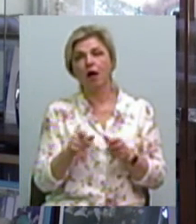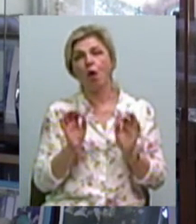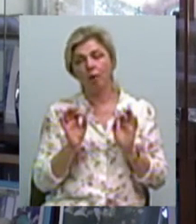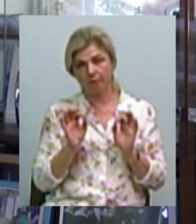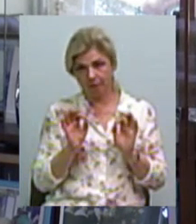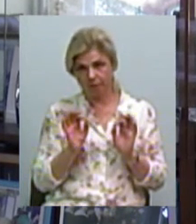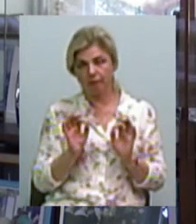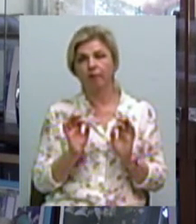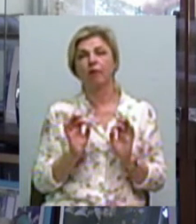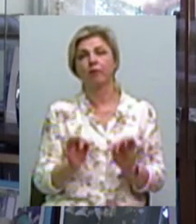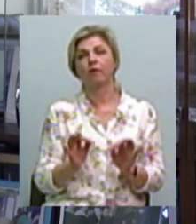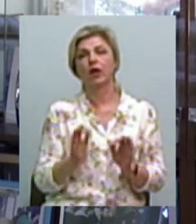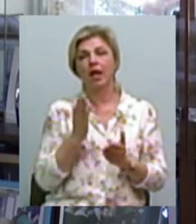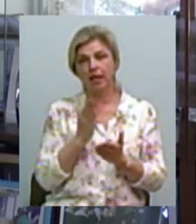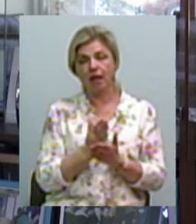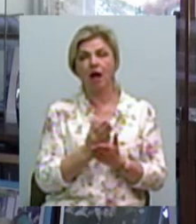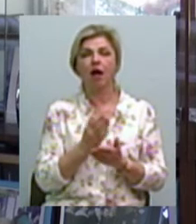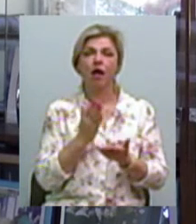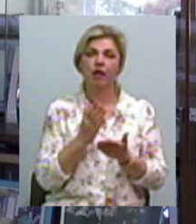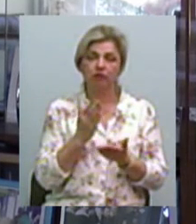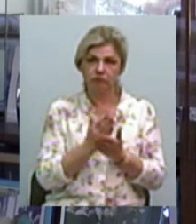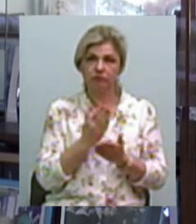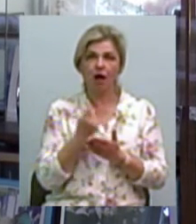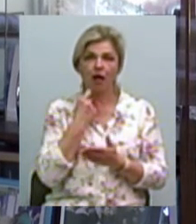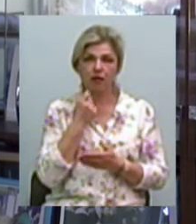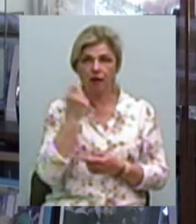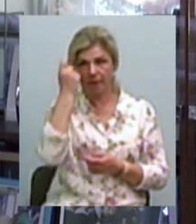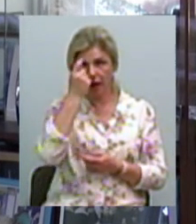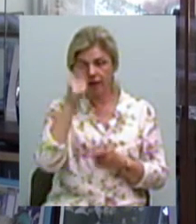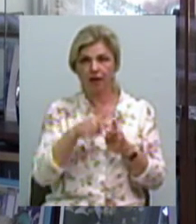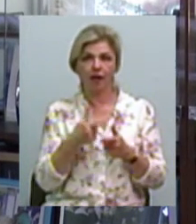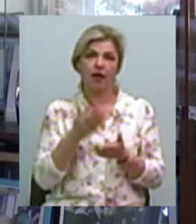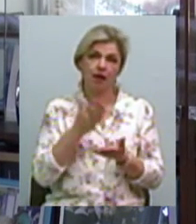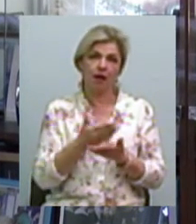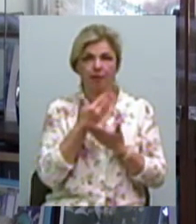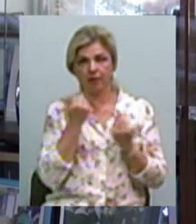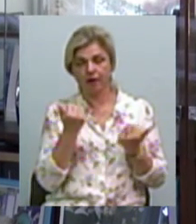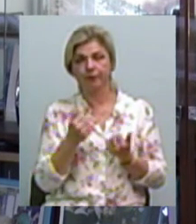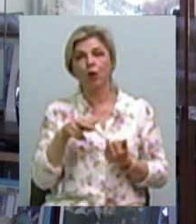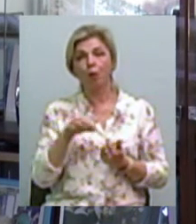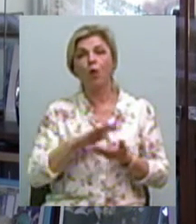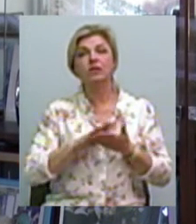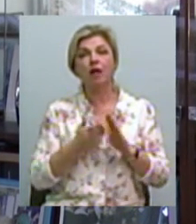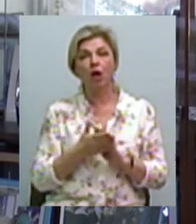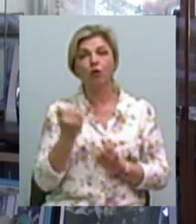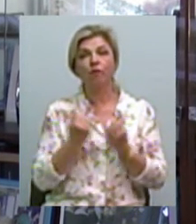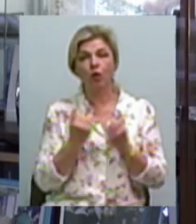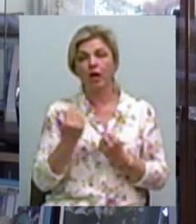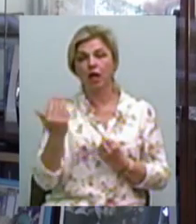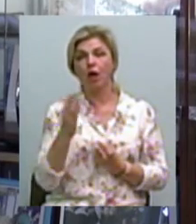об'єктивно, є наявність алкогольного сп'яніння чи ні. По стану водіїв, по їхній мові,